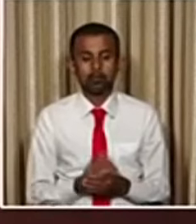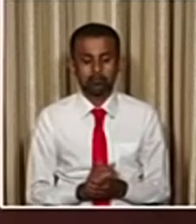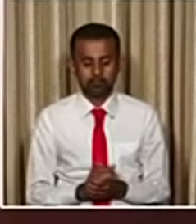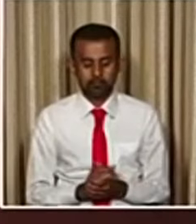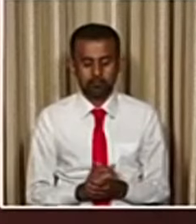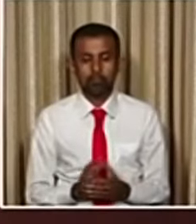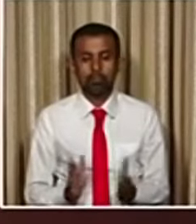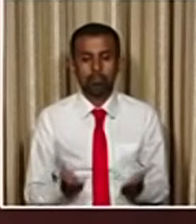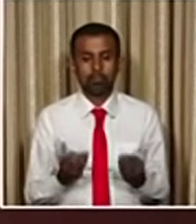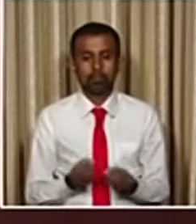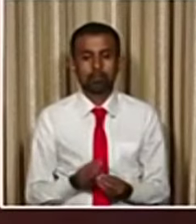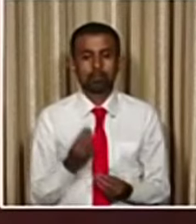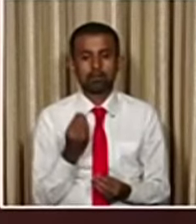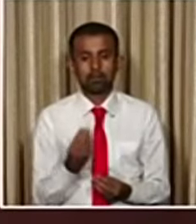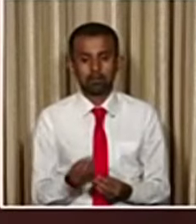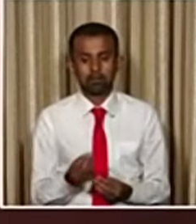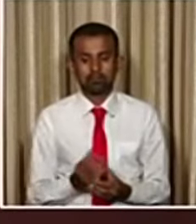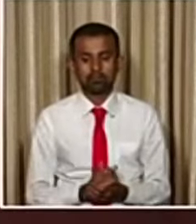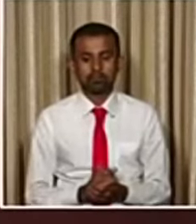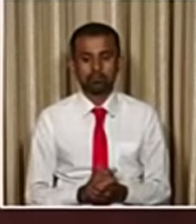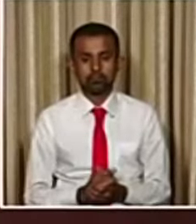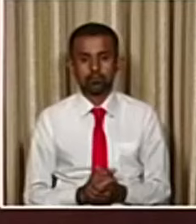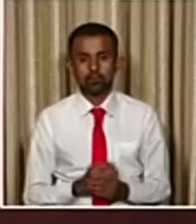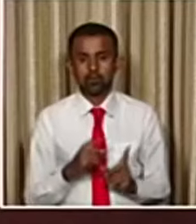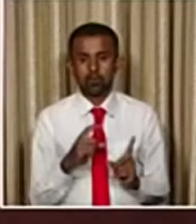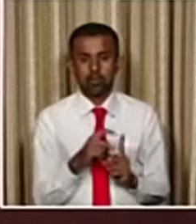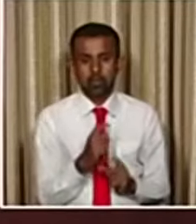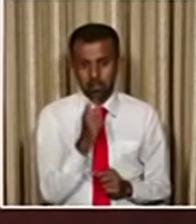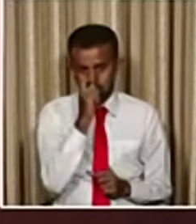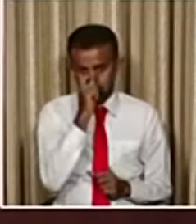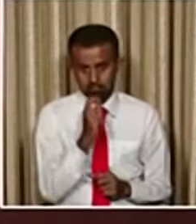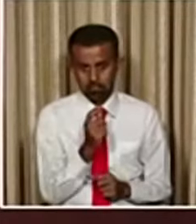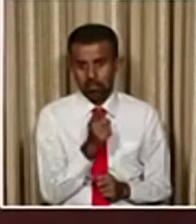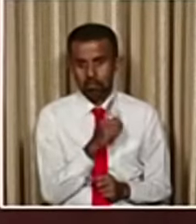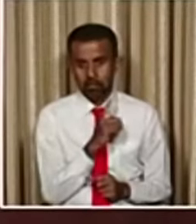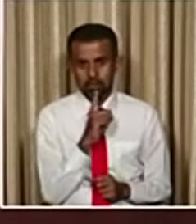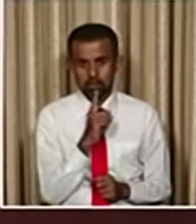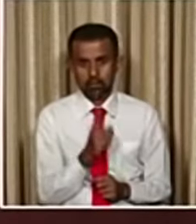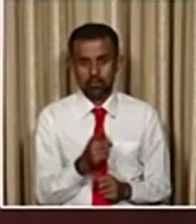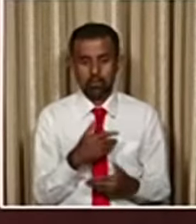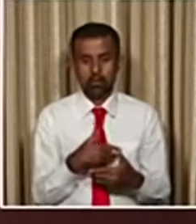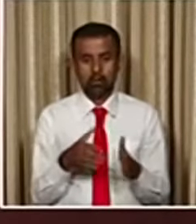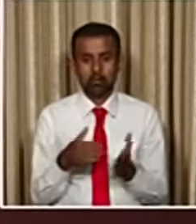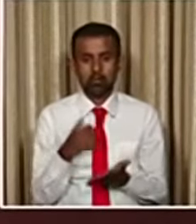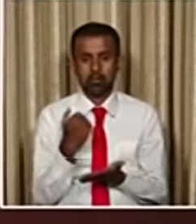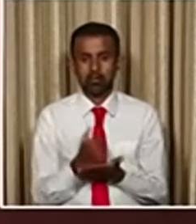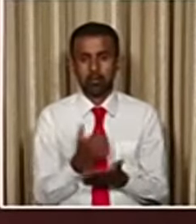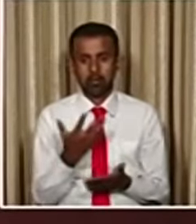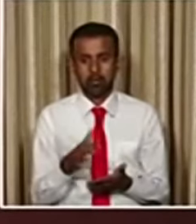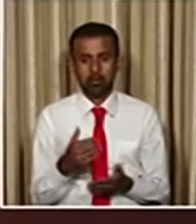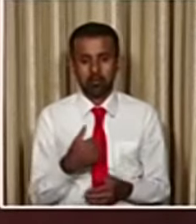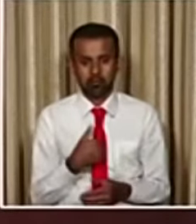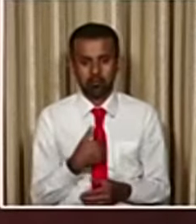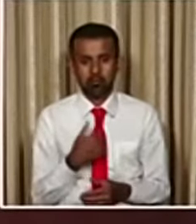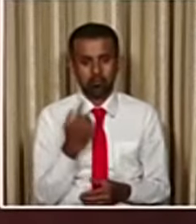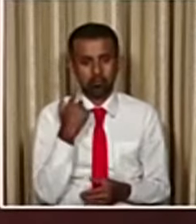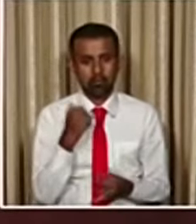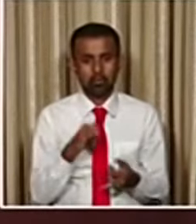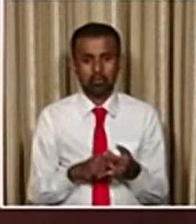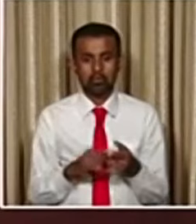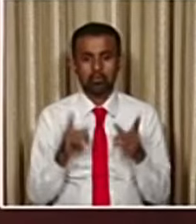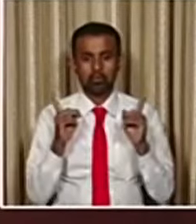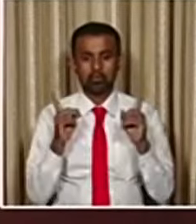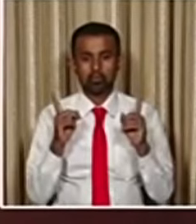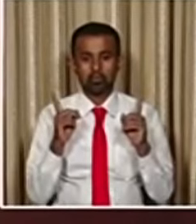මේ පාවිච්චි කිරීමට අවසර ලබා දෙන්න. හැබැයි මම දයසිරි මන්ත්‍රීතුමාට එතදා කතා කරද්දී කිව්වා අපි කැබිනට් පත්‍රිකාවක් හදලා තිනවා. මමත් හිතන්නේ